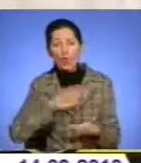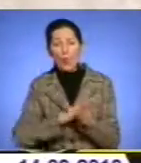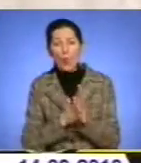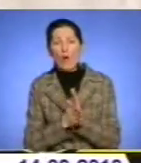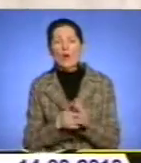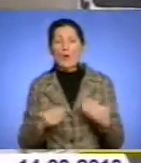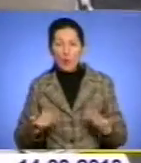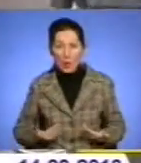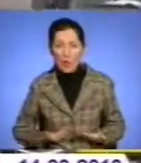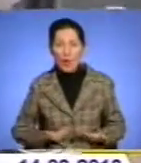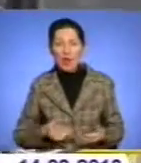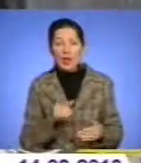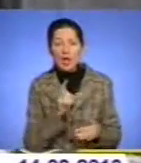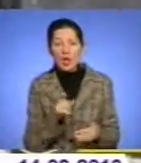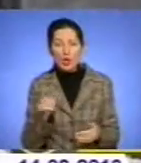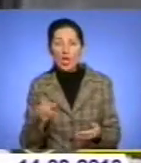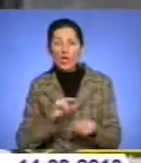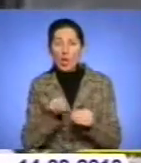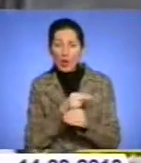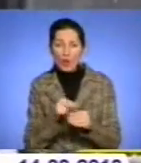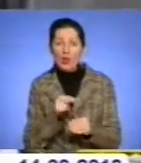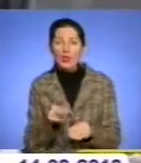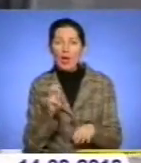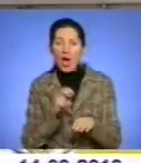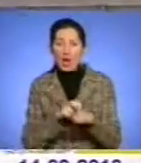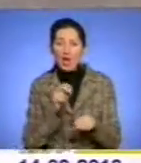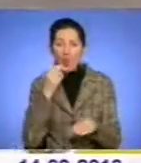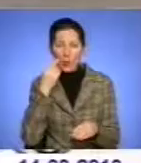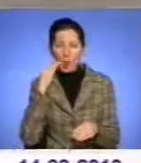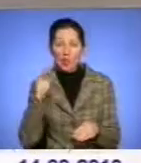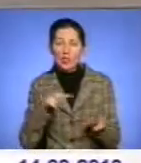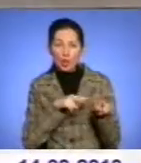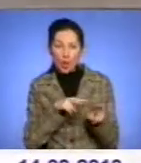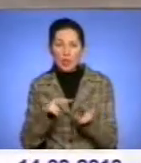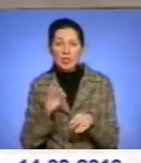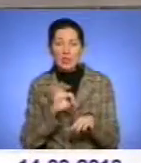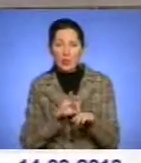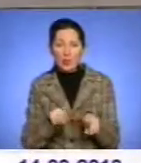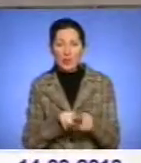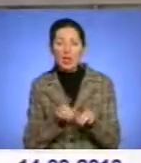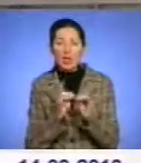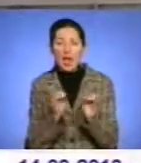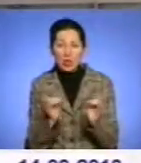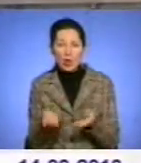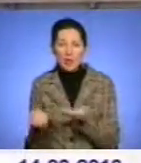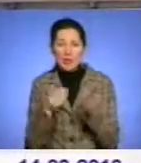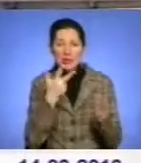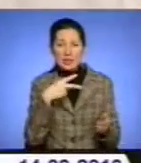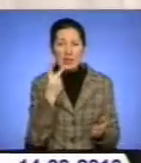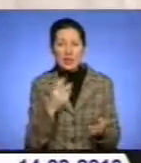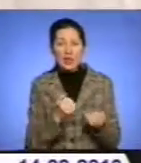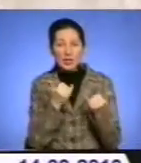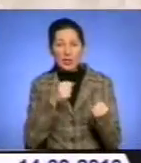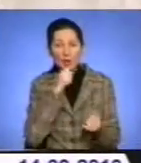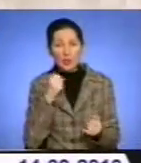на лікуванні, а медикам зручніше доглядати за хворими. Таких ліжок привезли 22 для дорослих і 12 для дітей. У